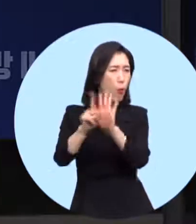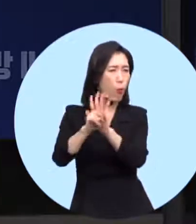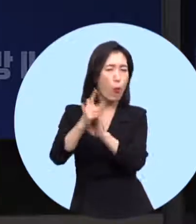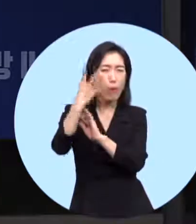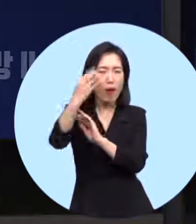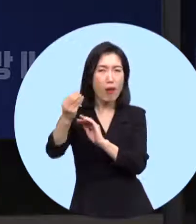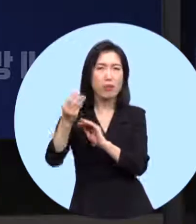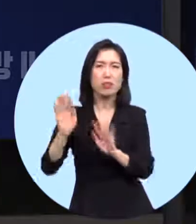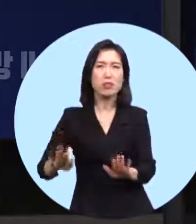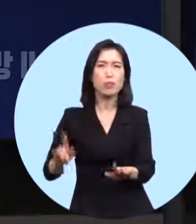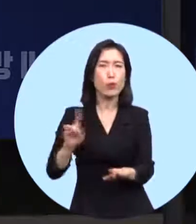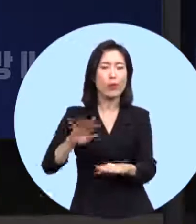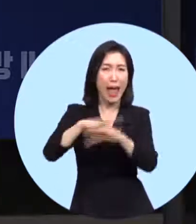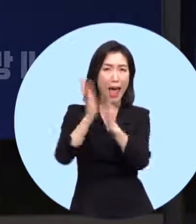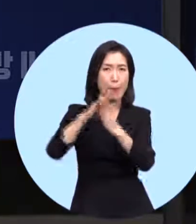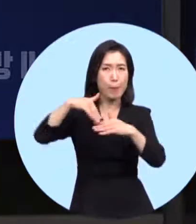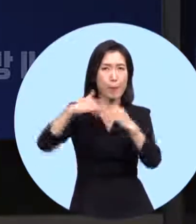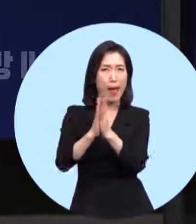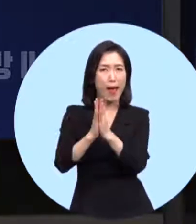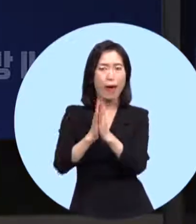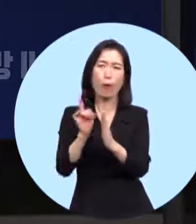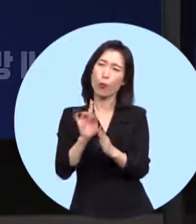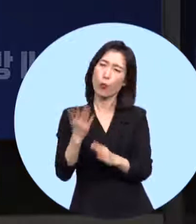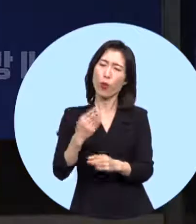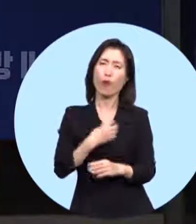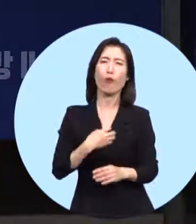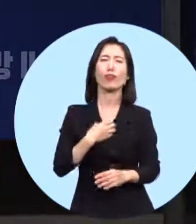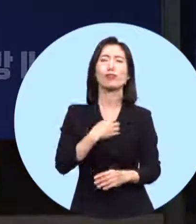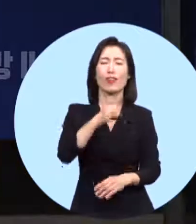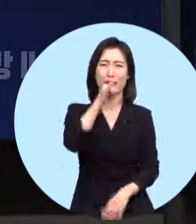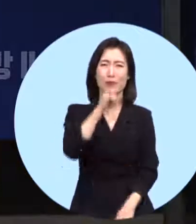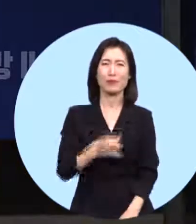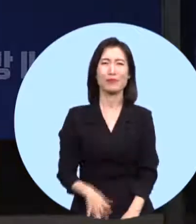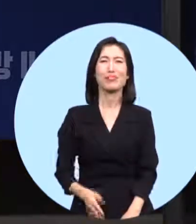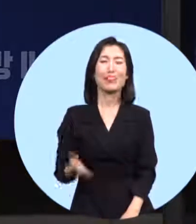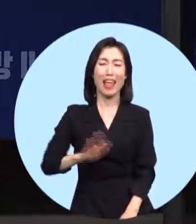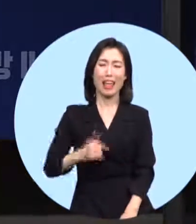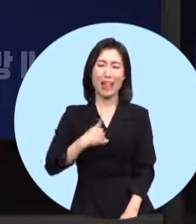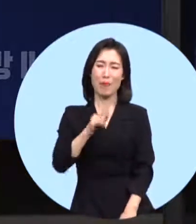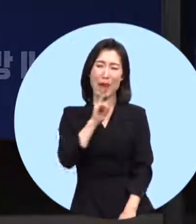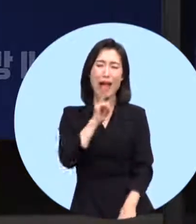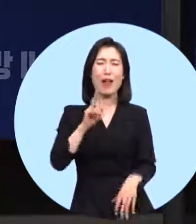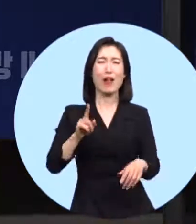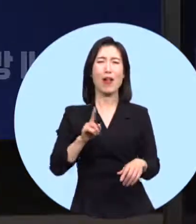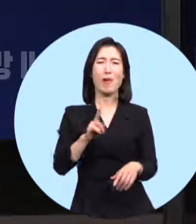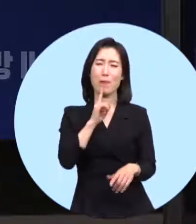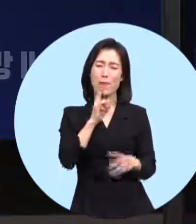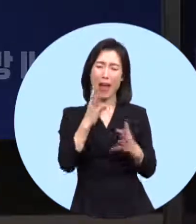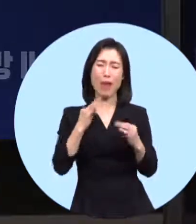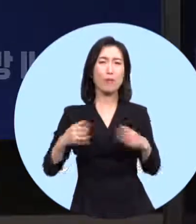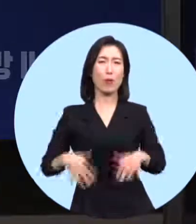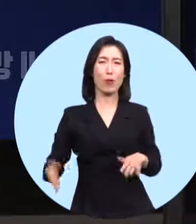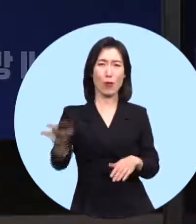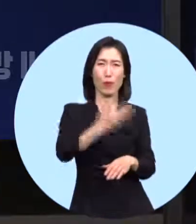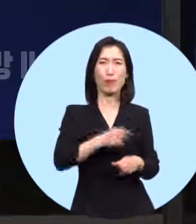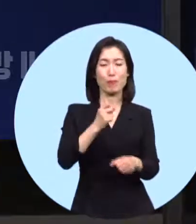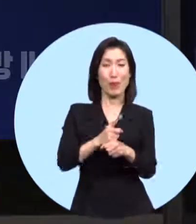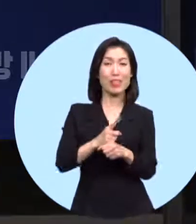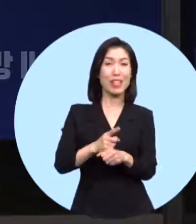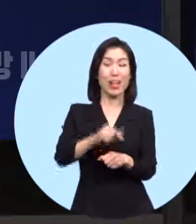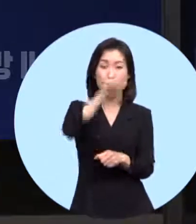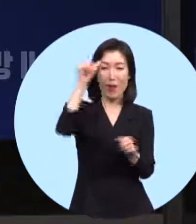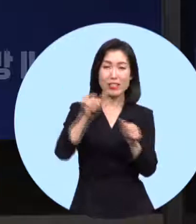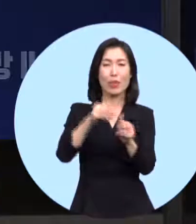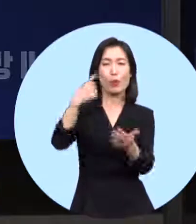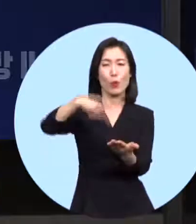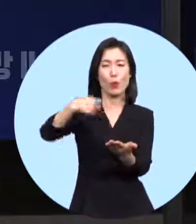있나? 그런 걱정이 듭니다. 그래서 사실은 제가 말씀을 안 드려도 이 지자체에서 이미 평생교육의 중요성을